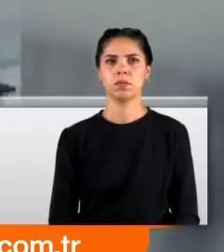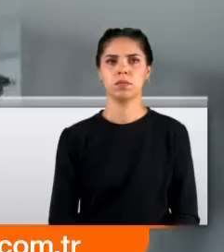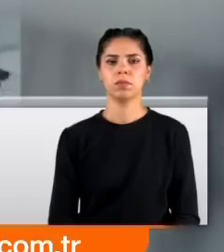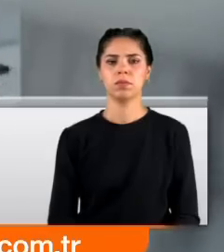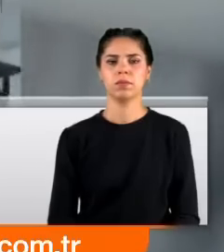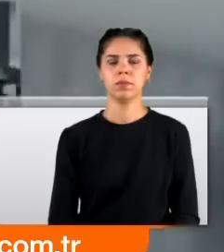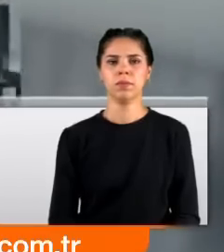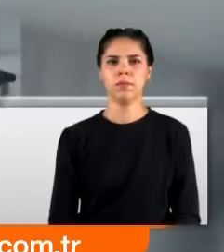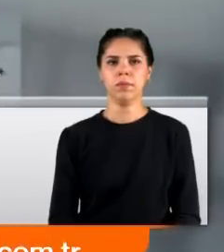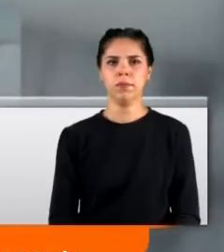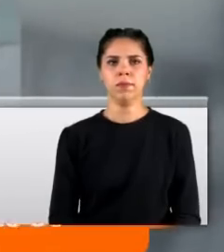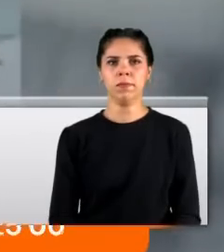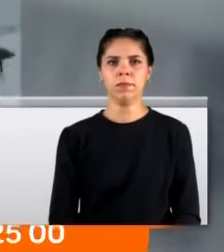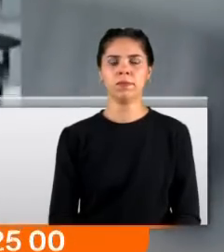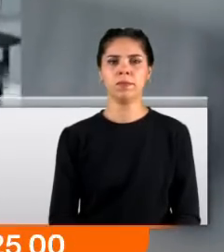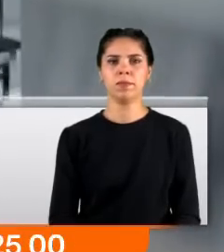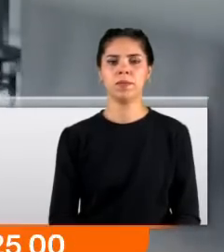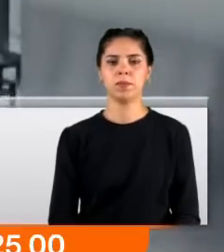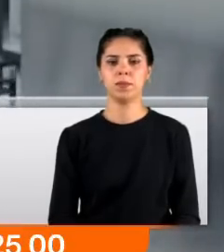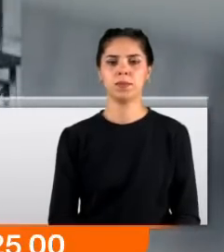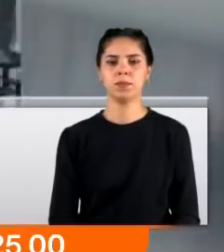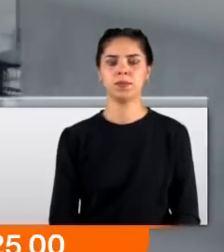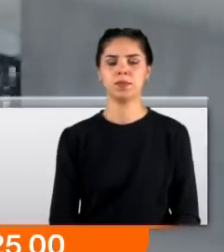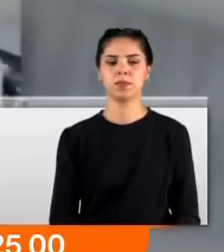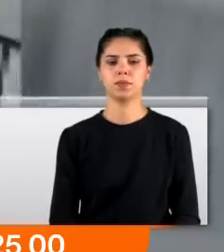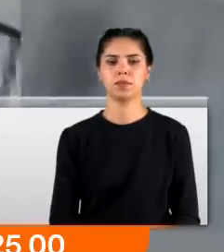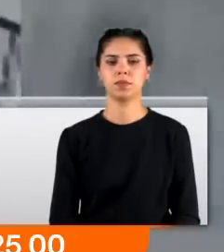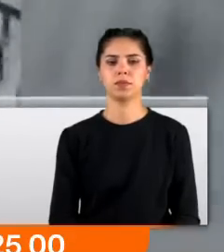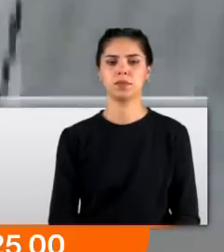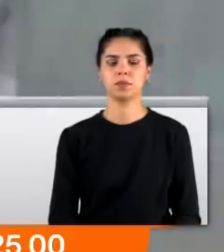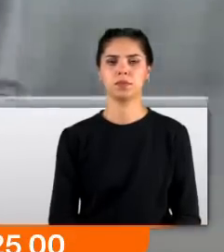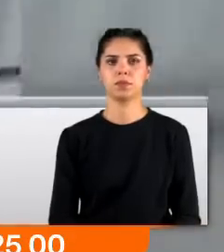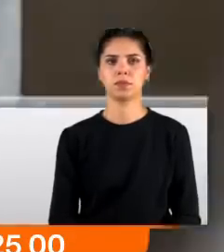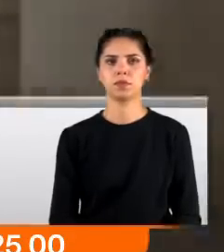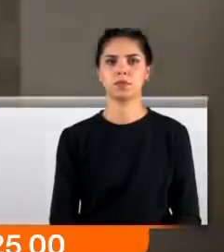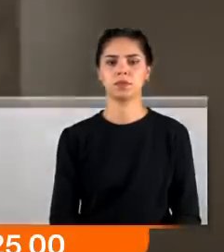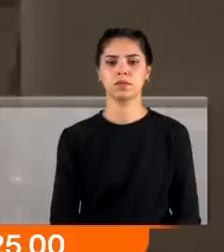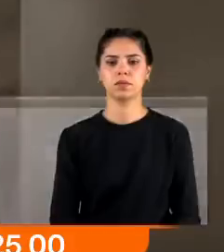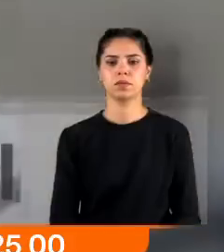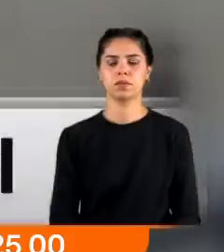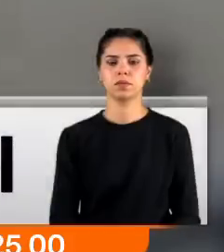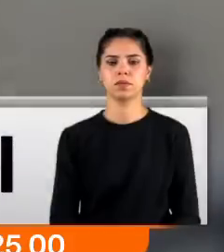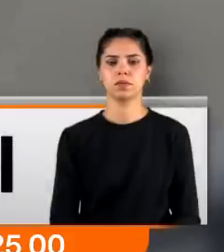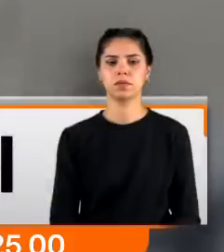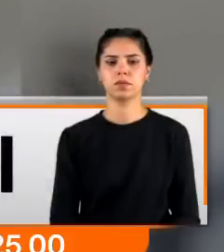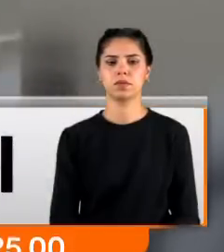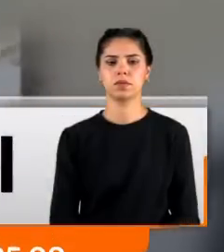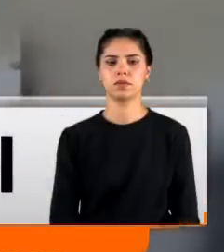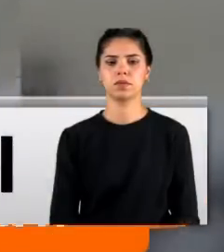götürüyor. Şuraya bakın. Her yer sel içinde.